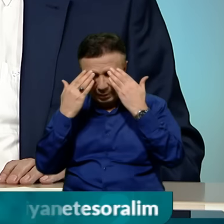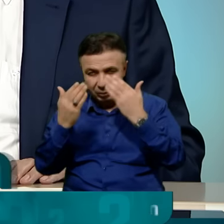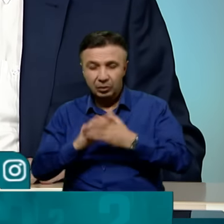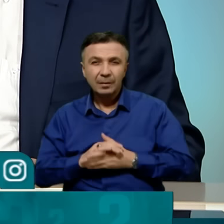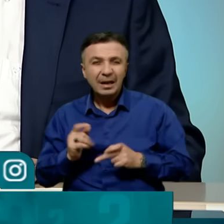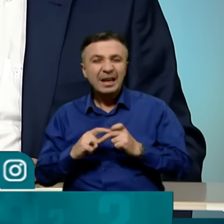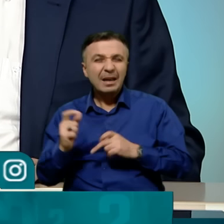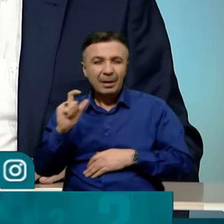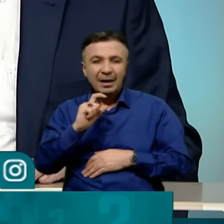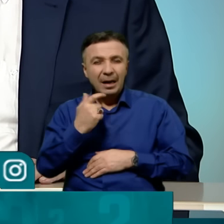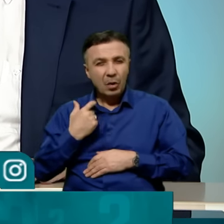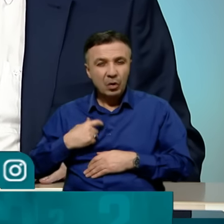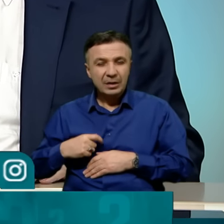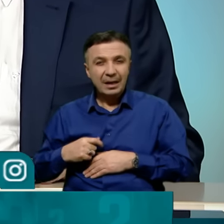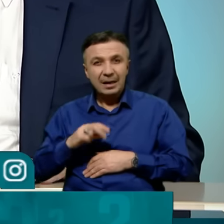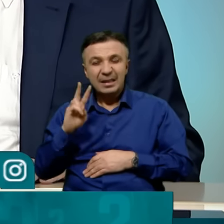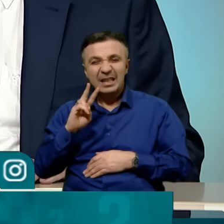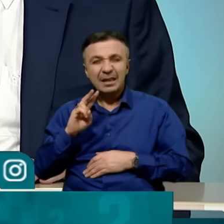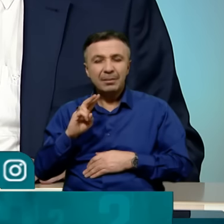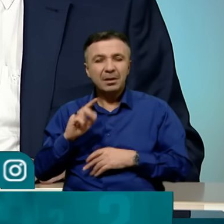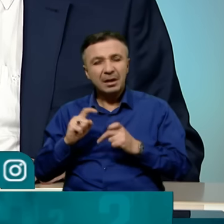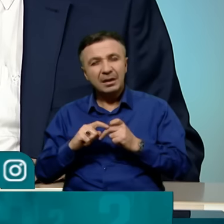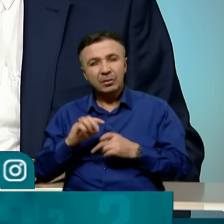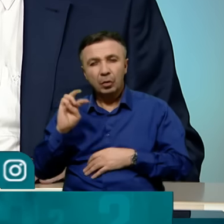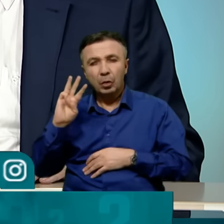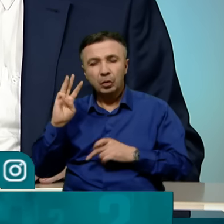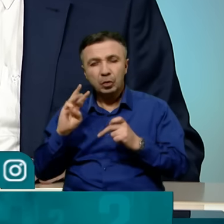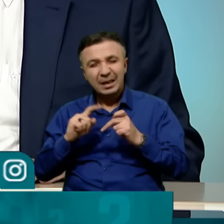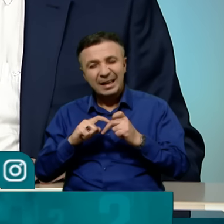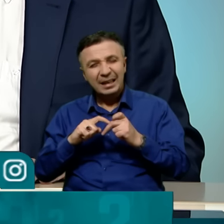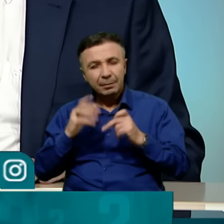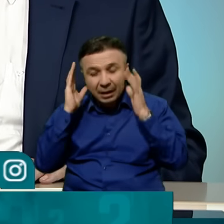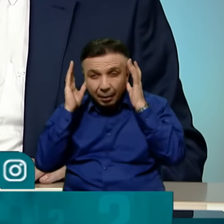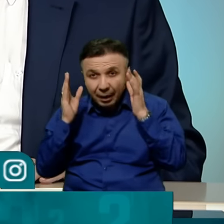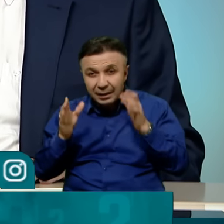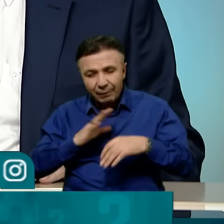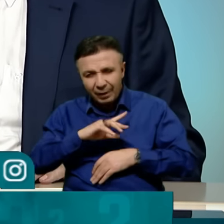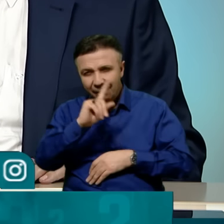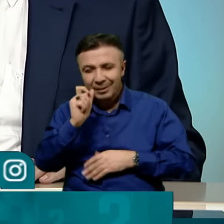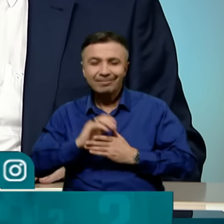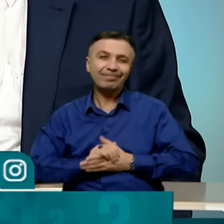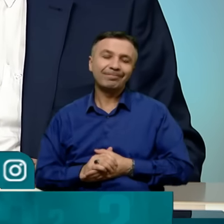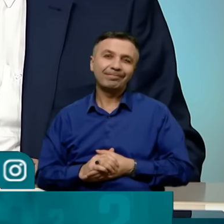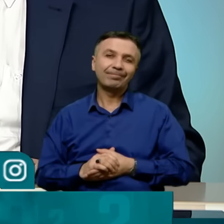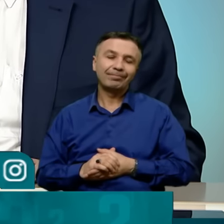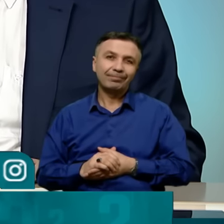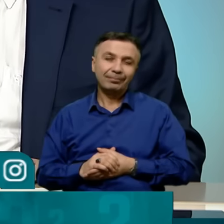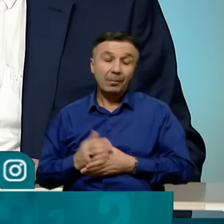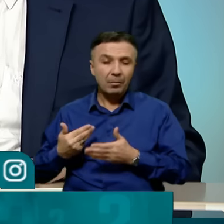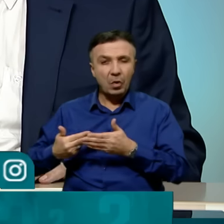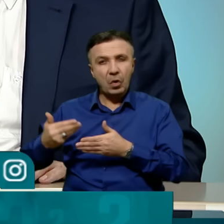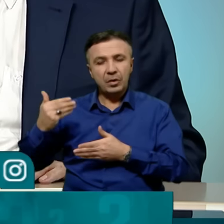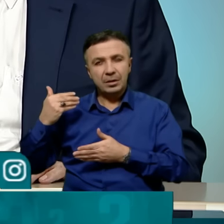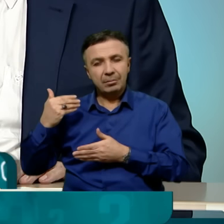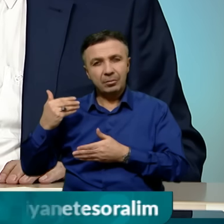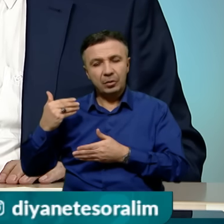o Recep ayına özel bir 20 rekatlık ya da 30 rekatlık bir namaz var mı Hoca şimdi bakın evvela yoktur Bunu